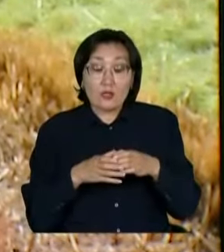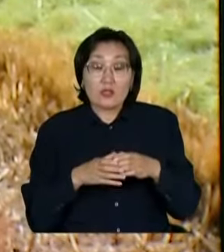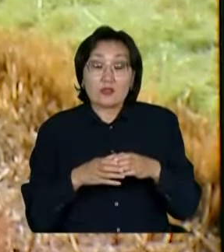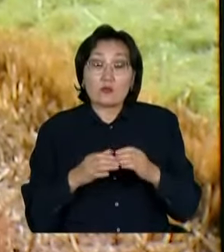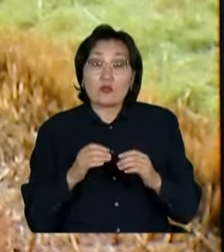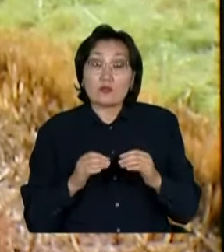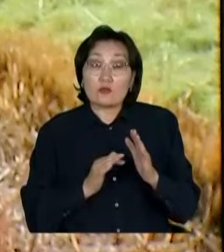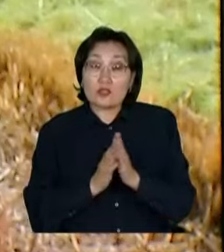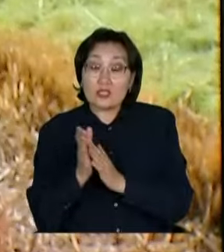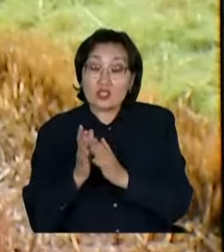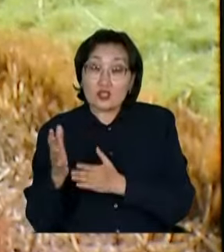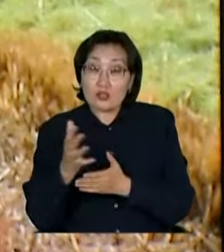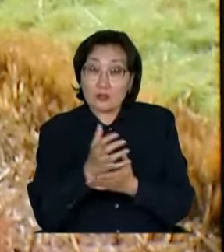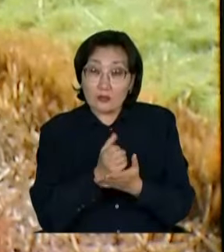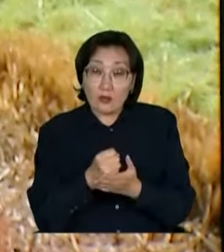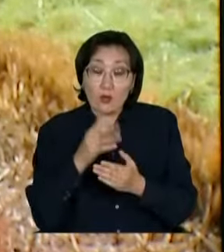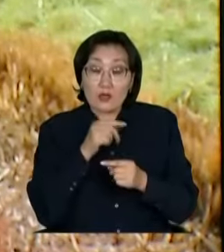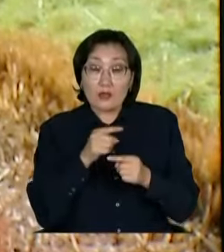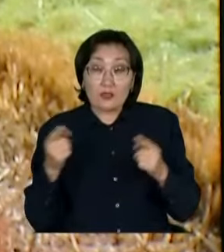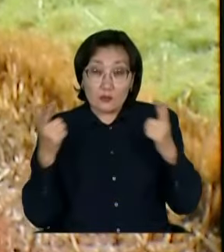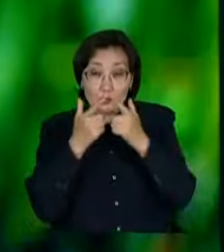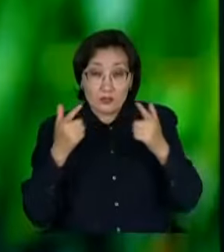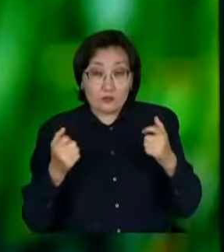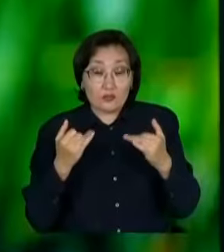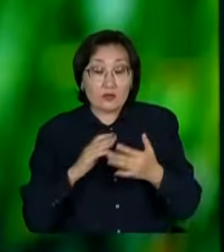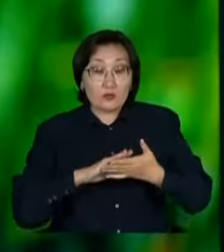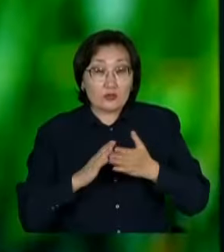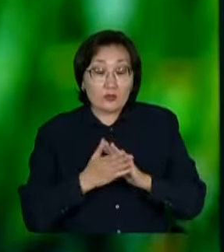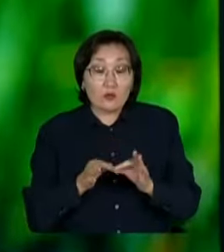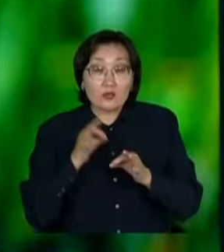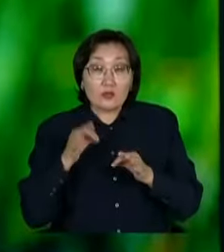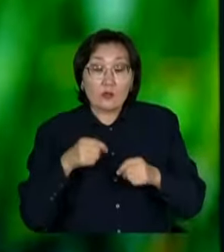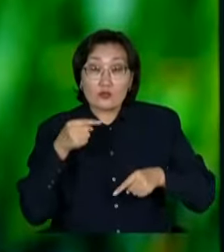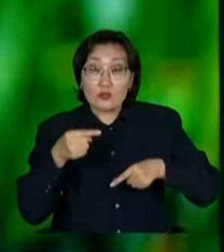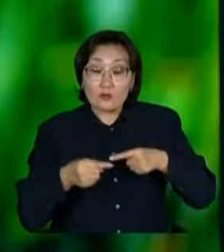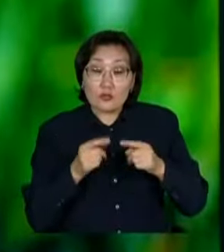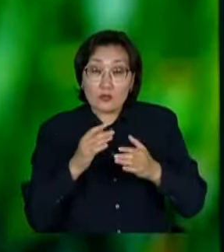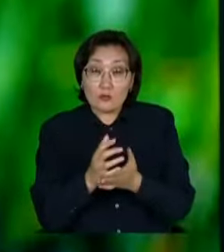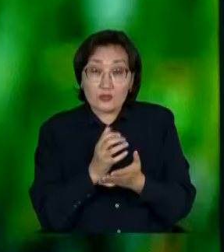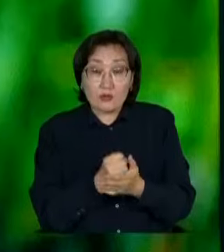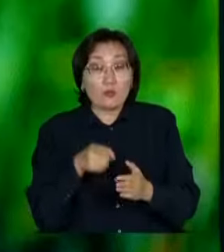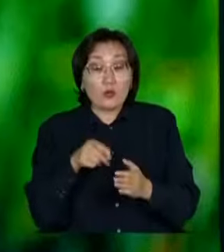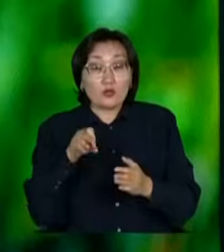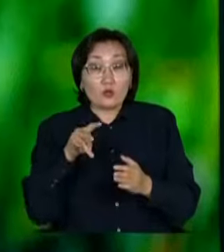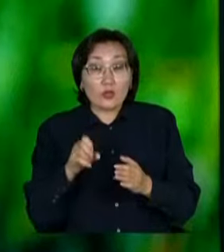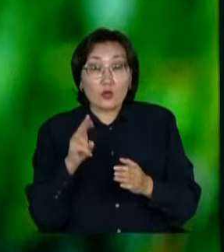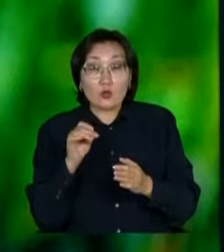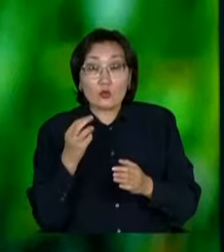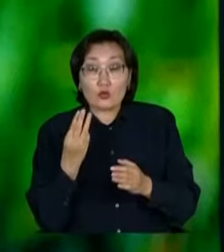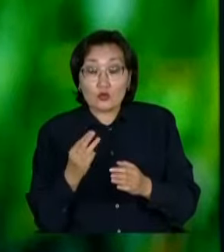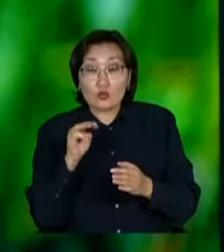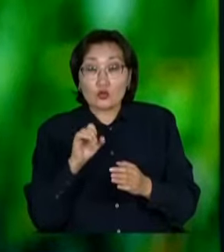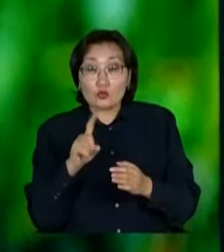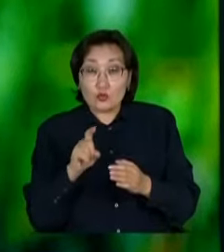егін жинау науқанында жасады. Осы уағдаластық негізінде енді өңірлердің тұрақтандыру қорына 1000 тоннадан астам күріш пен тұз